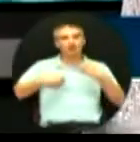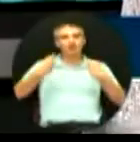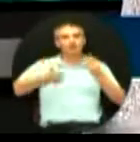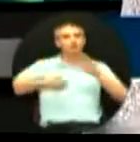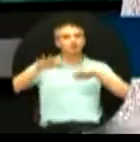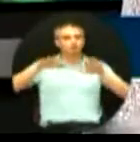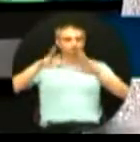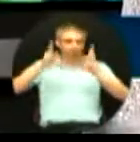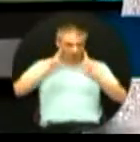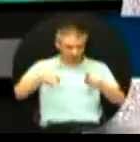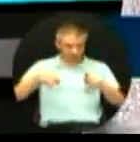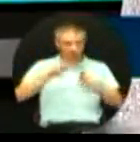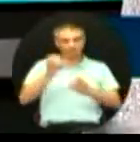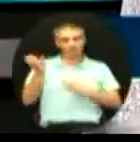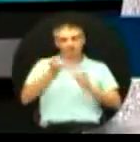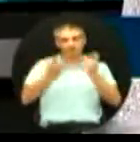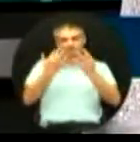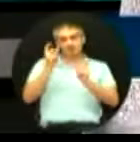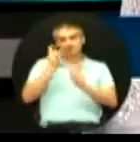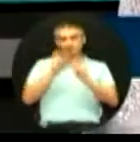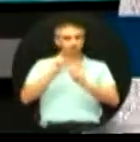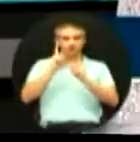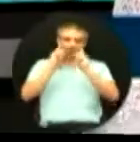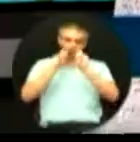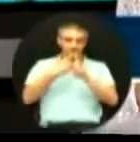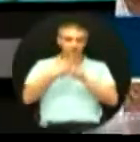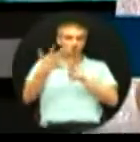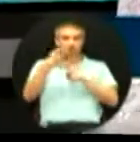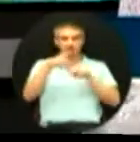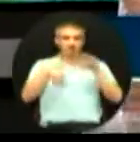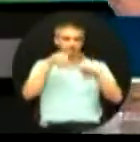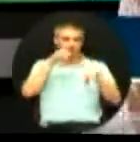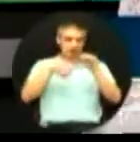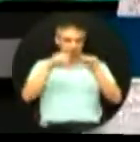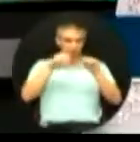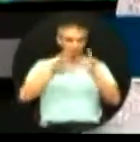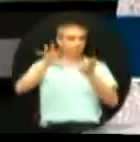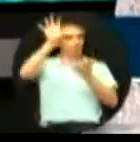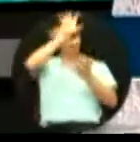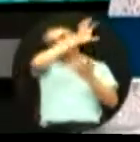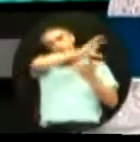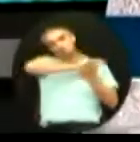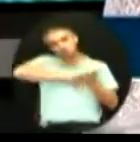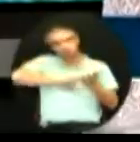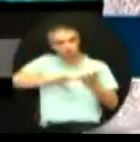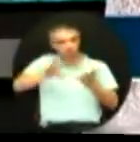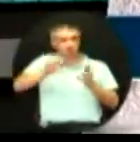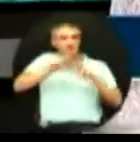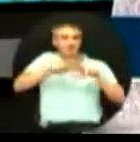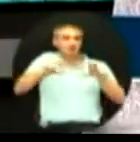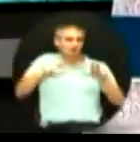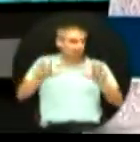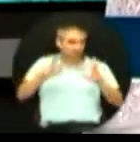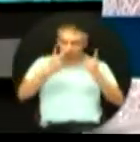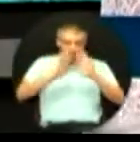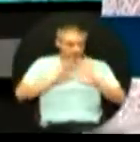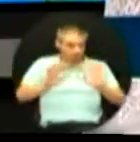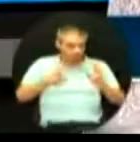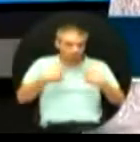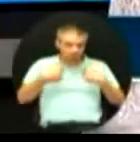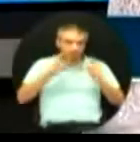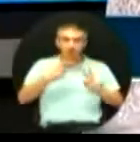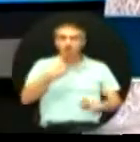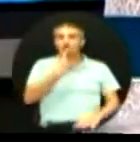ממשלת האפשרות גם להציב מספר אנשים ולא לסמוך רק על הבחירות מהמחוזות ומהארצי, זה לא משנה. אני